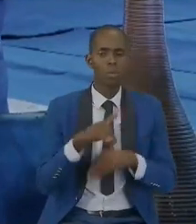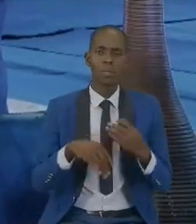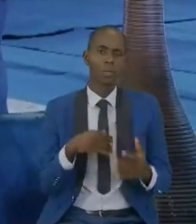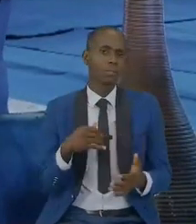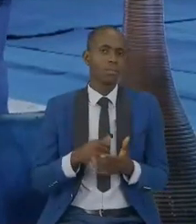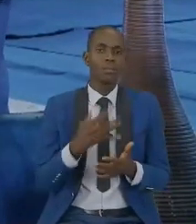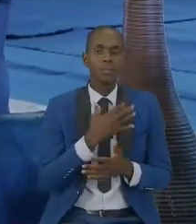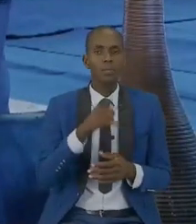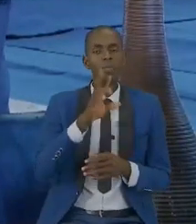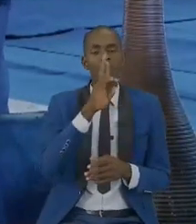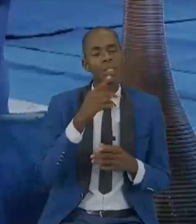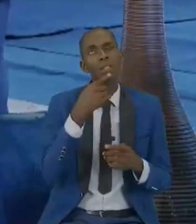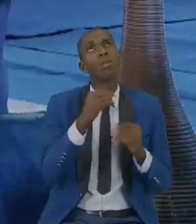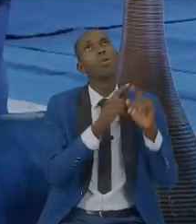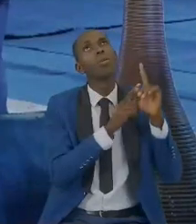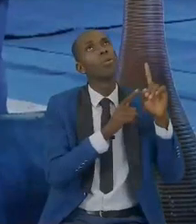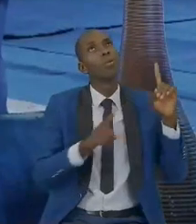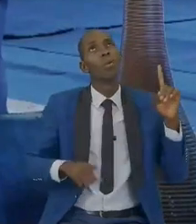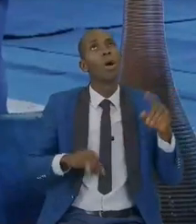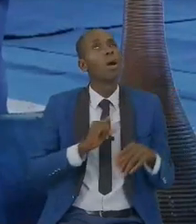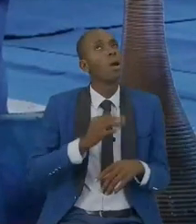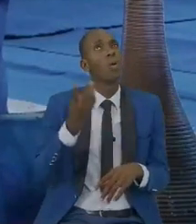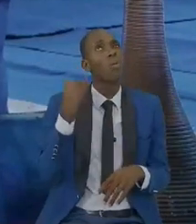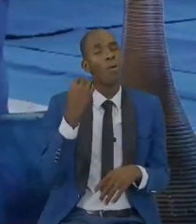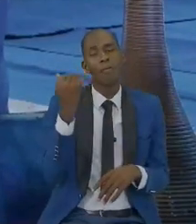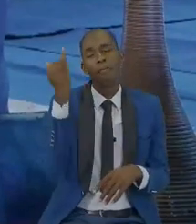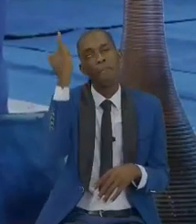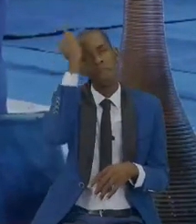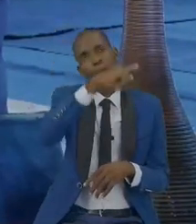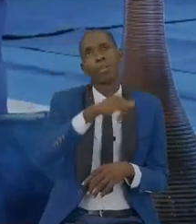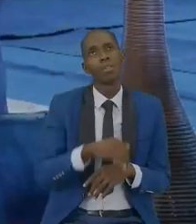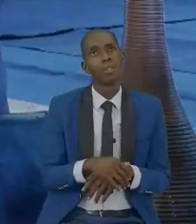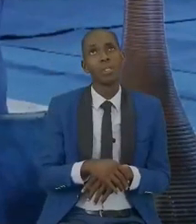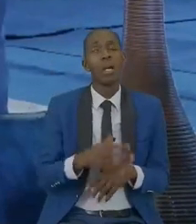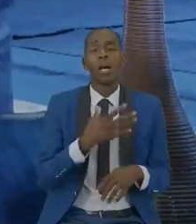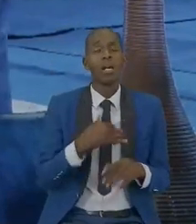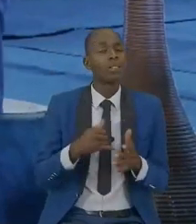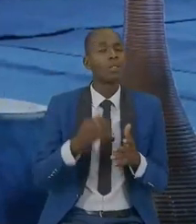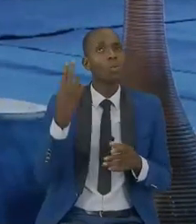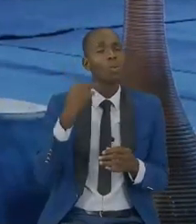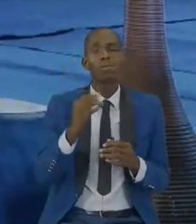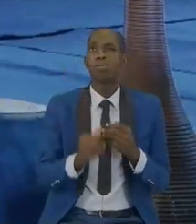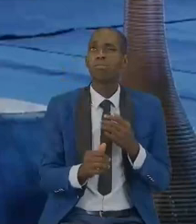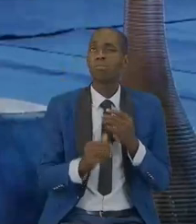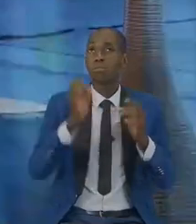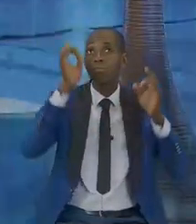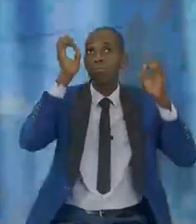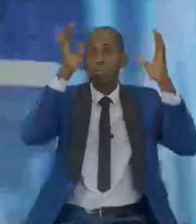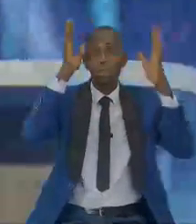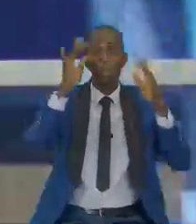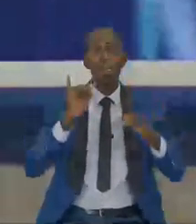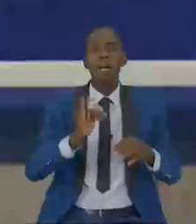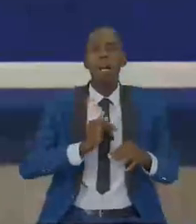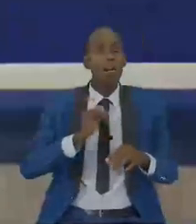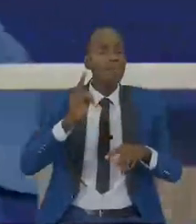si passionné, tu es si angoissé, tu dis, mais tu te tournes vers le Seigneur. Seigneur, j'étais orgueilleux, alors